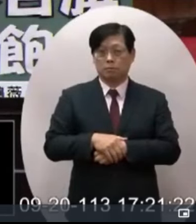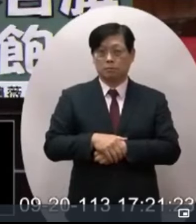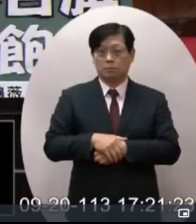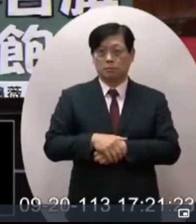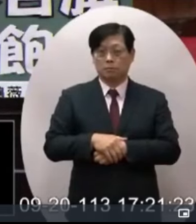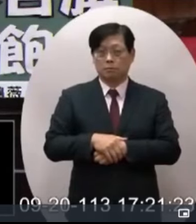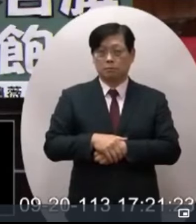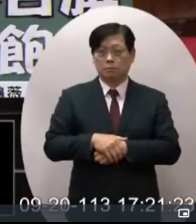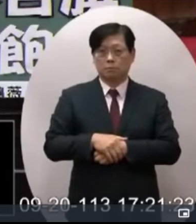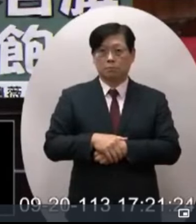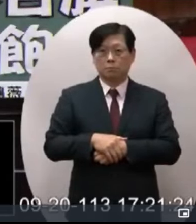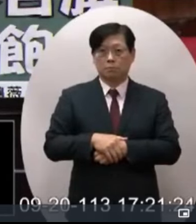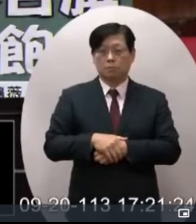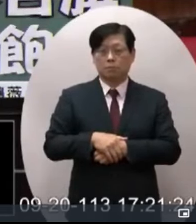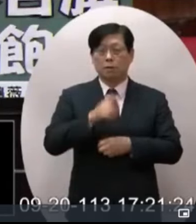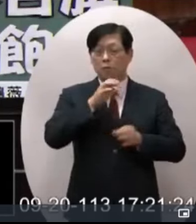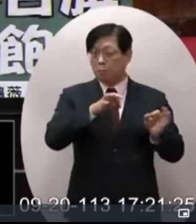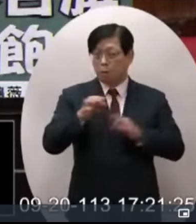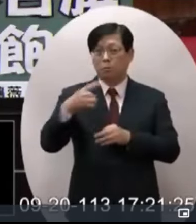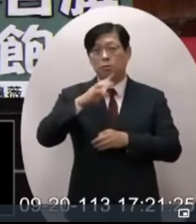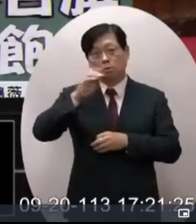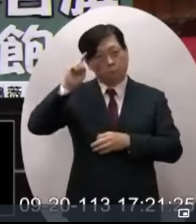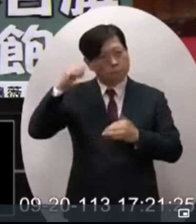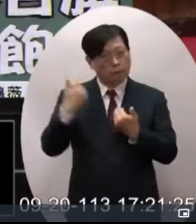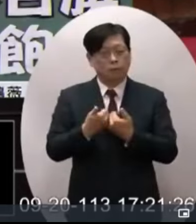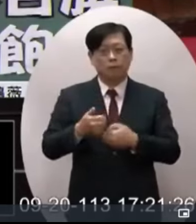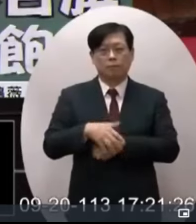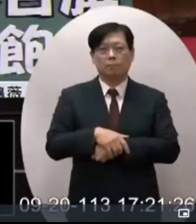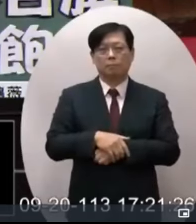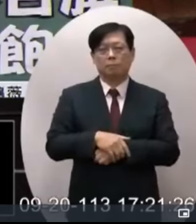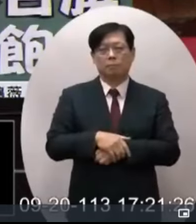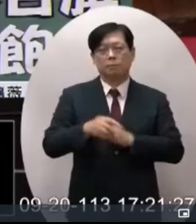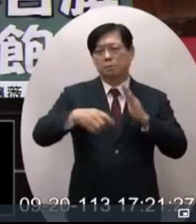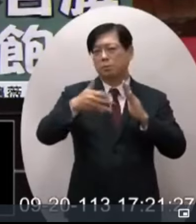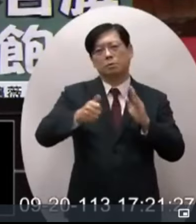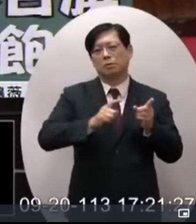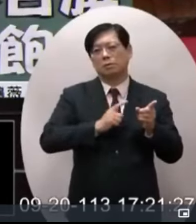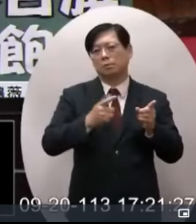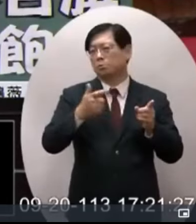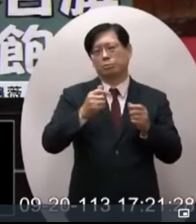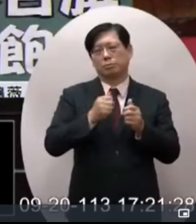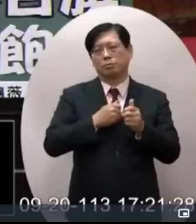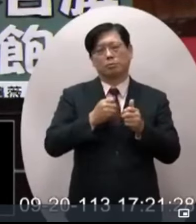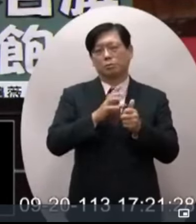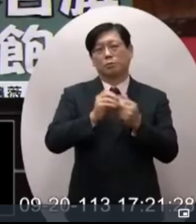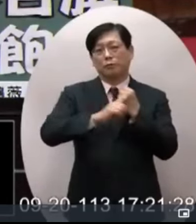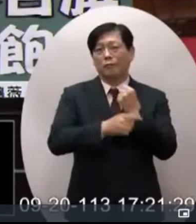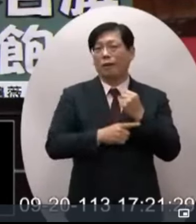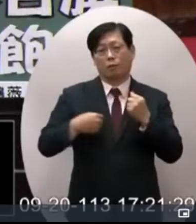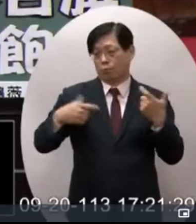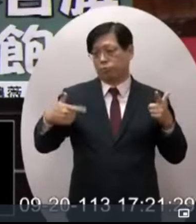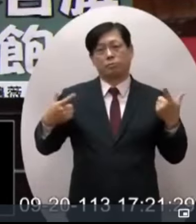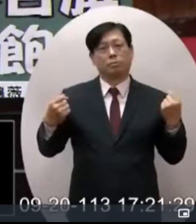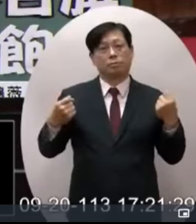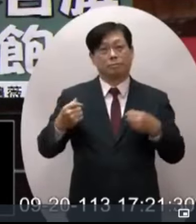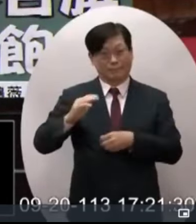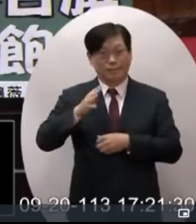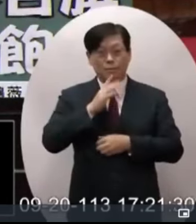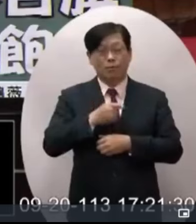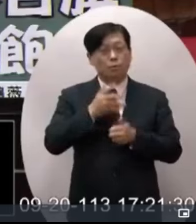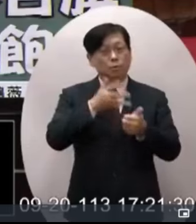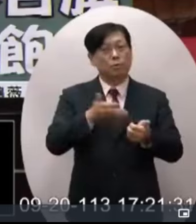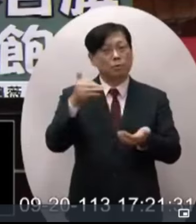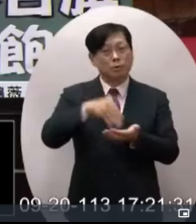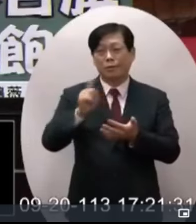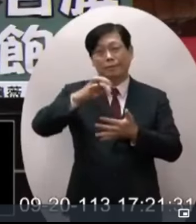缓议，就是不同意。我们在记者会。 那缓议就是不同意。好，院长啊，院长，你不是那个学法？我虽然不学法，可是我就问诸位，